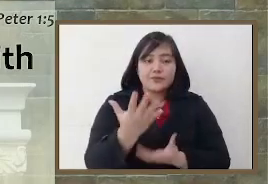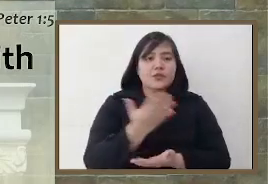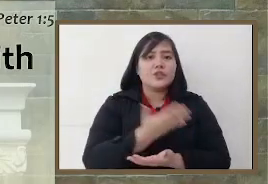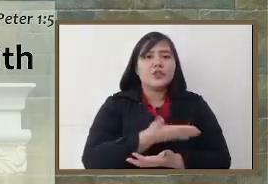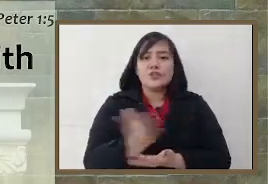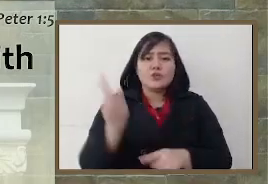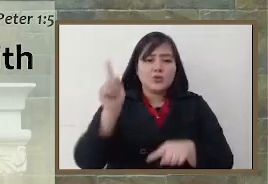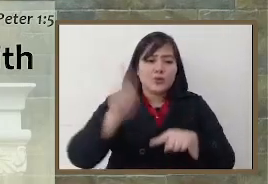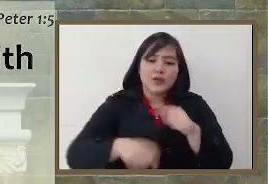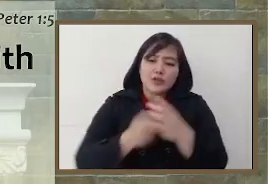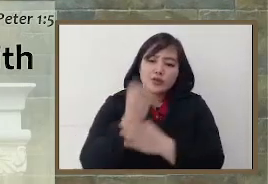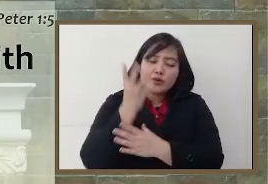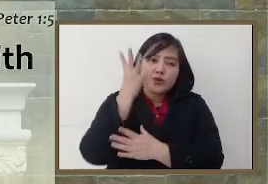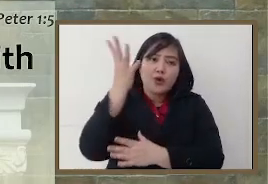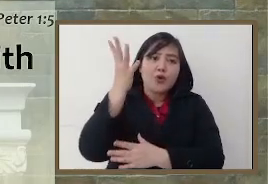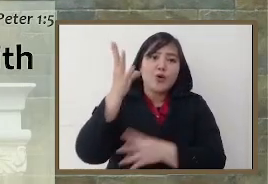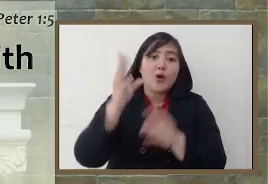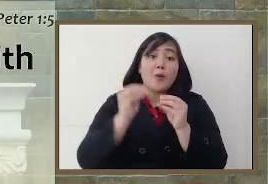you know.